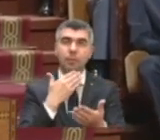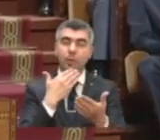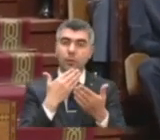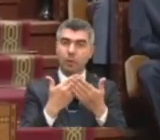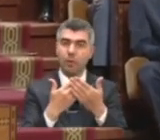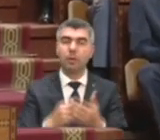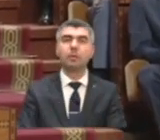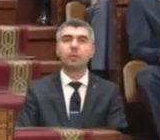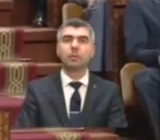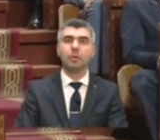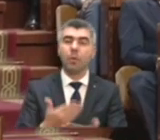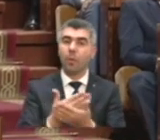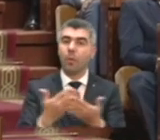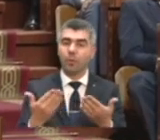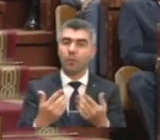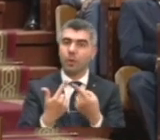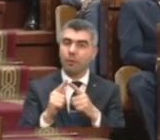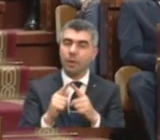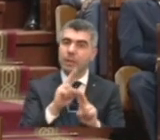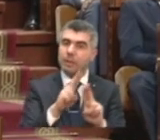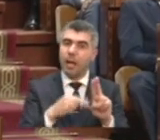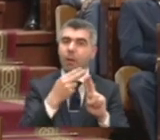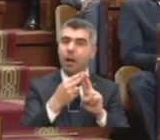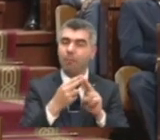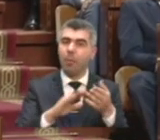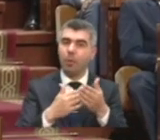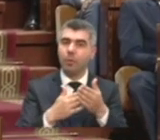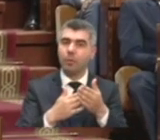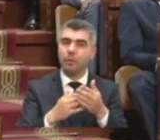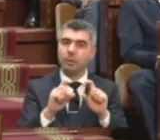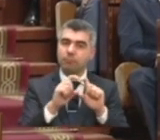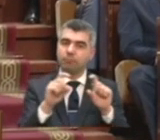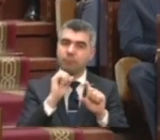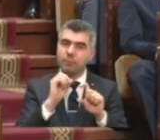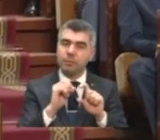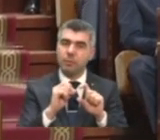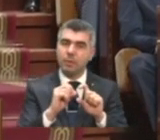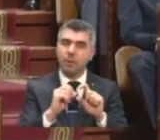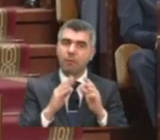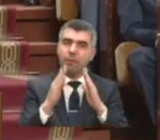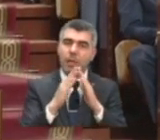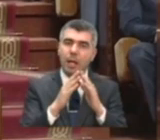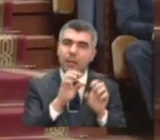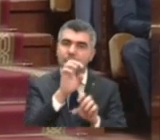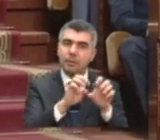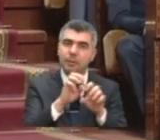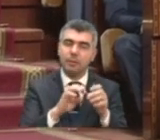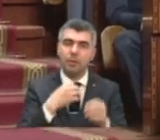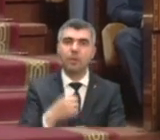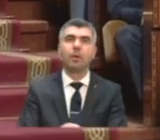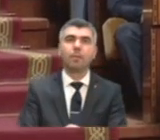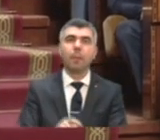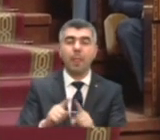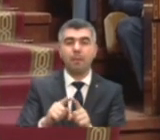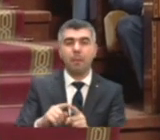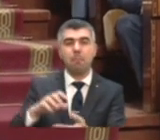كنشكرك على هذا الحماس اللي عبرتي به في الكلمة ديالك ملي تكلمتي على مدن الصفيح. بغيت هنا نهضر على واحد المنطقة